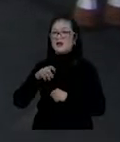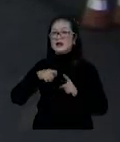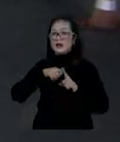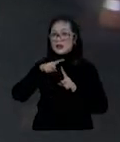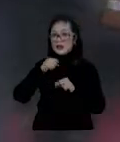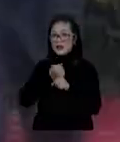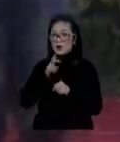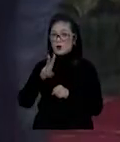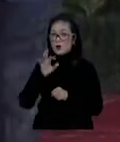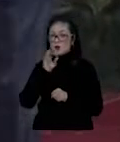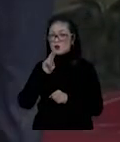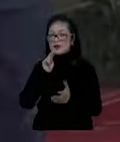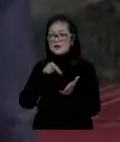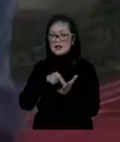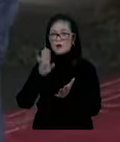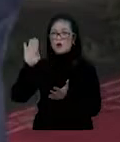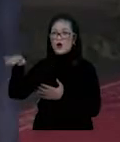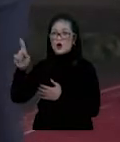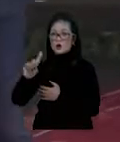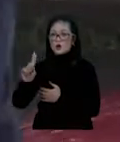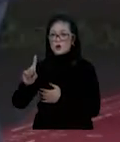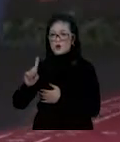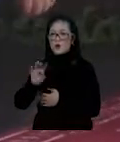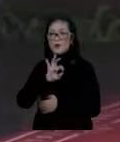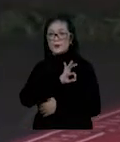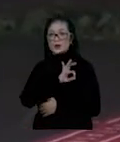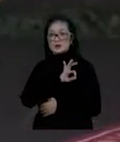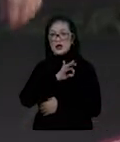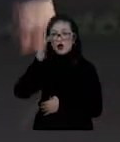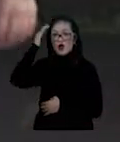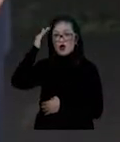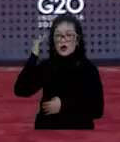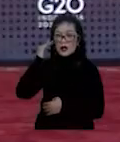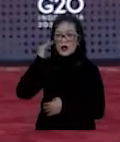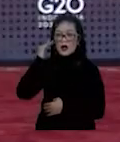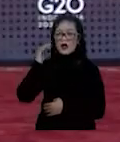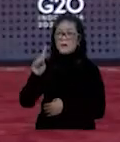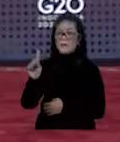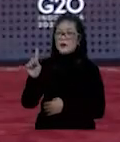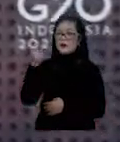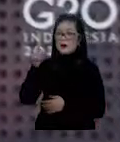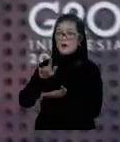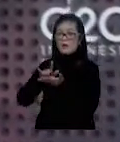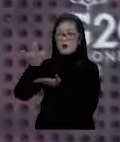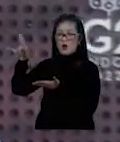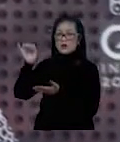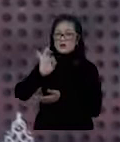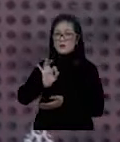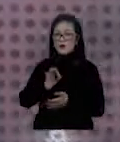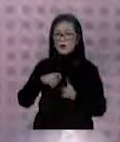awal. Presiden Korea Selatan Yoon Suk-yeol menjadi kepala negara yang pulang paling pertama bahkan sebelum KTT G20